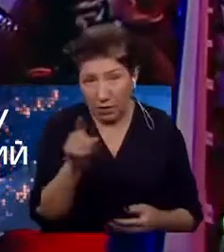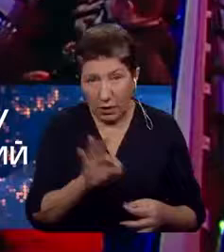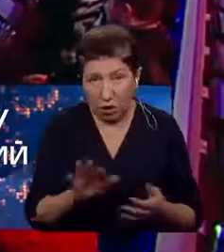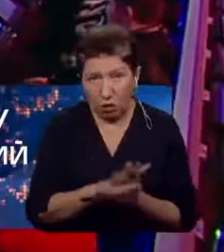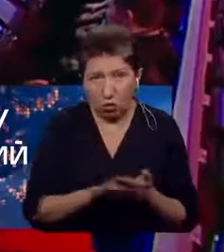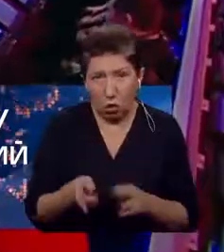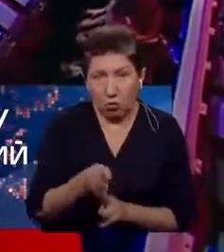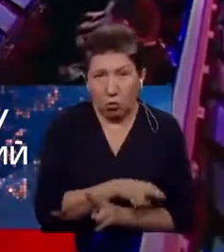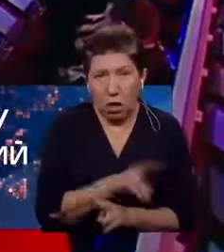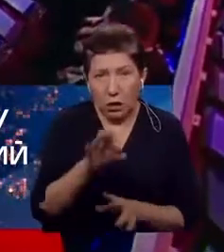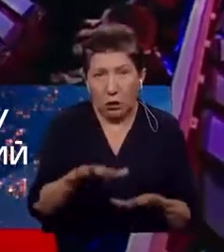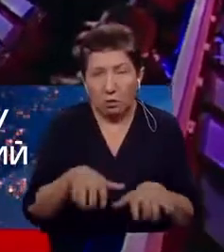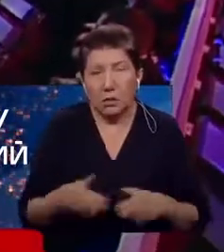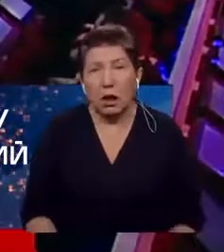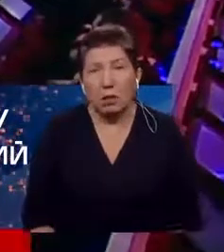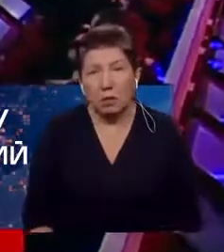не дав, він тільки взяв.